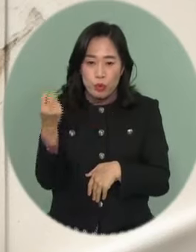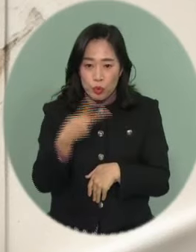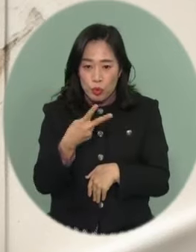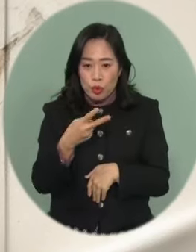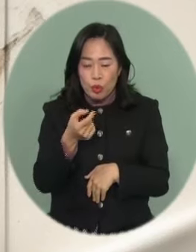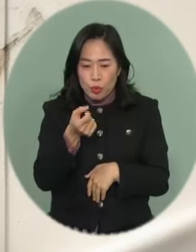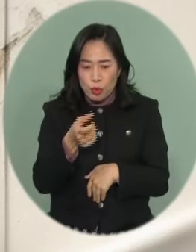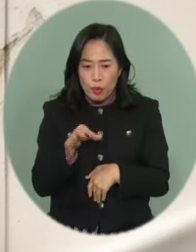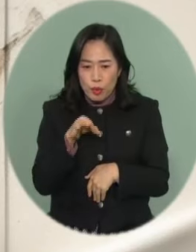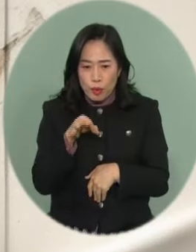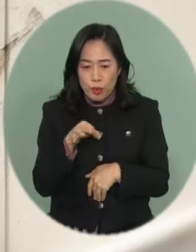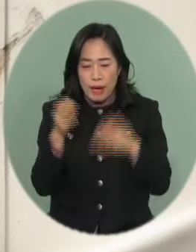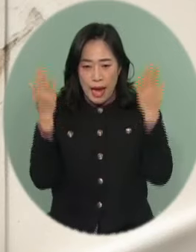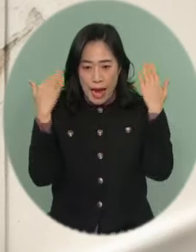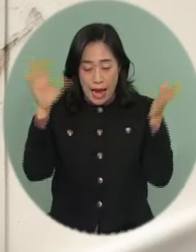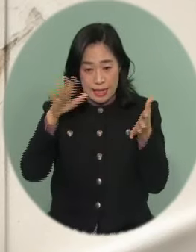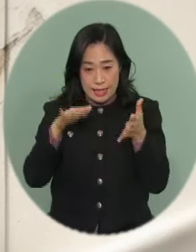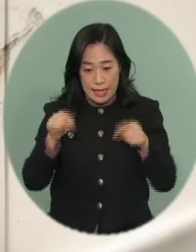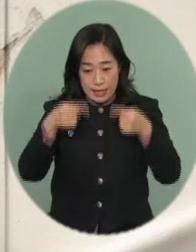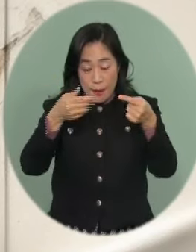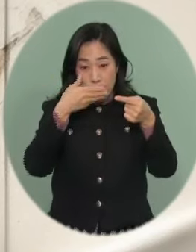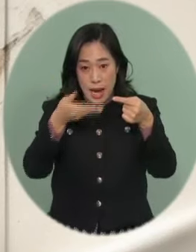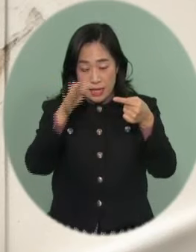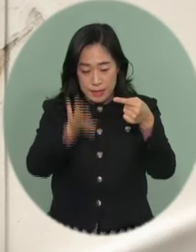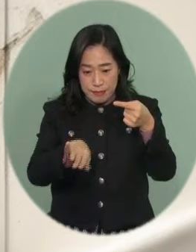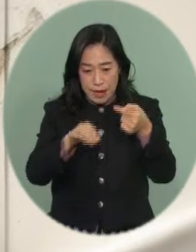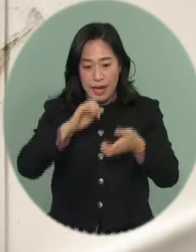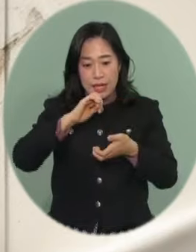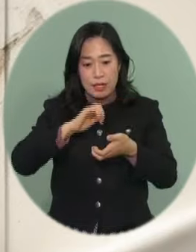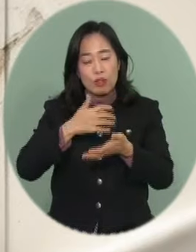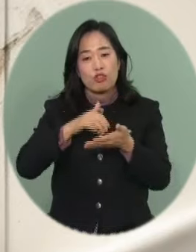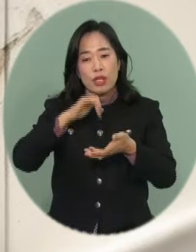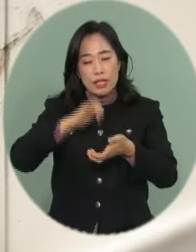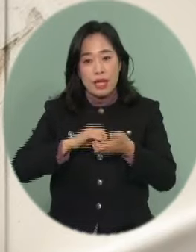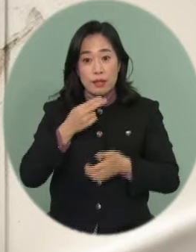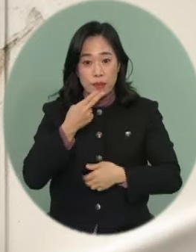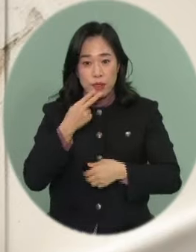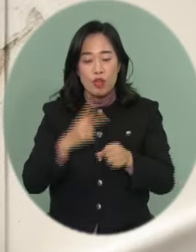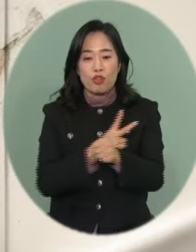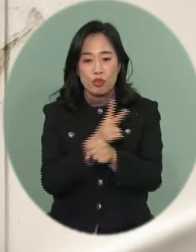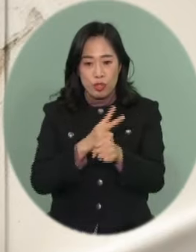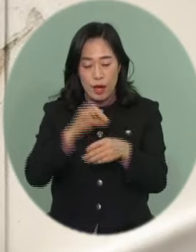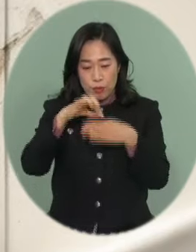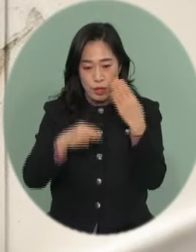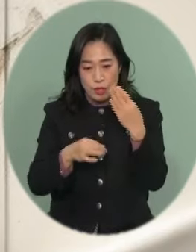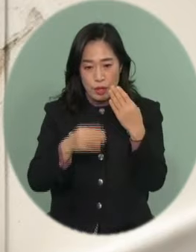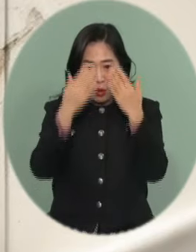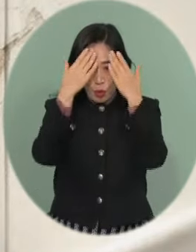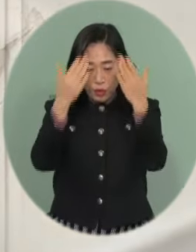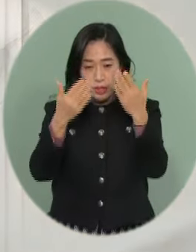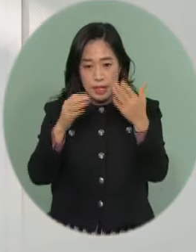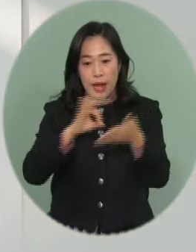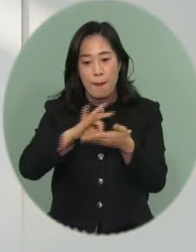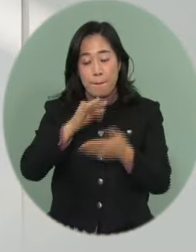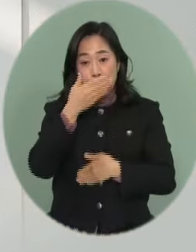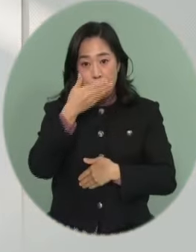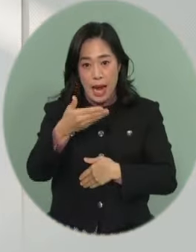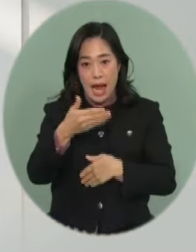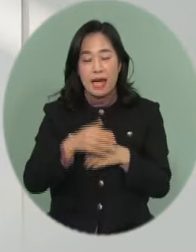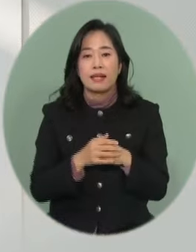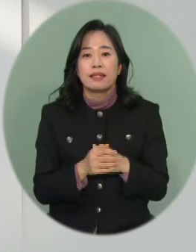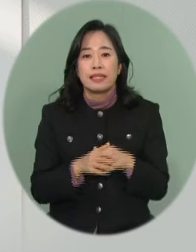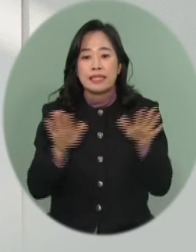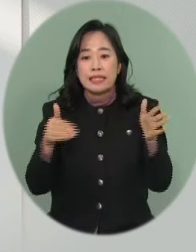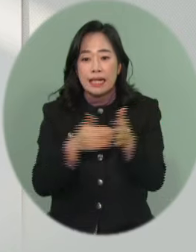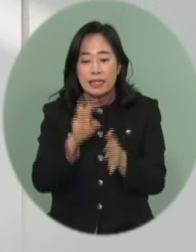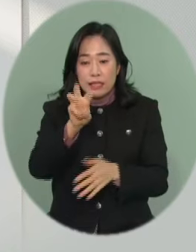참여할 수 있었지만 늘봄 학교는 인원 제한 없이 2시간 이내 프로그램은 무료로 이용할 수 있다는 게 장점입니다.